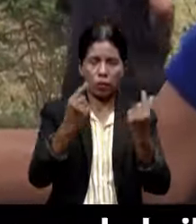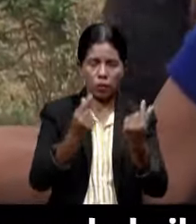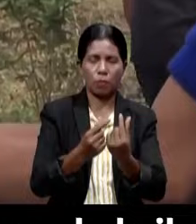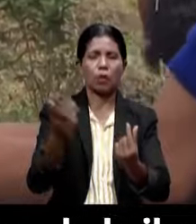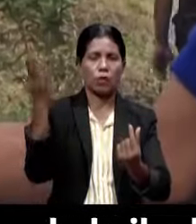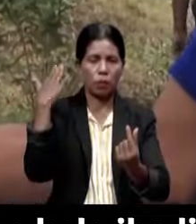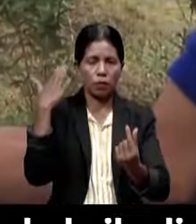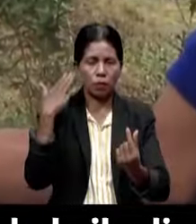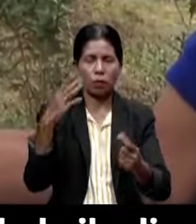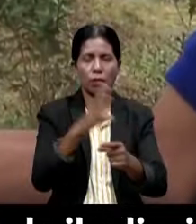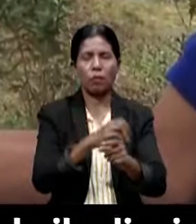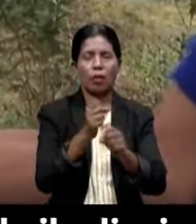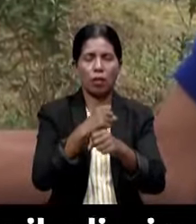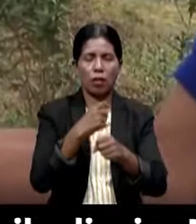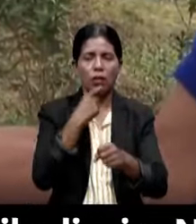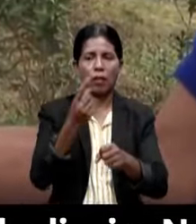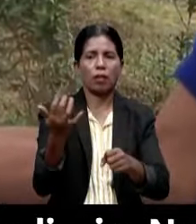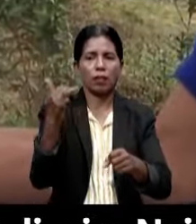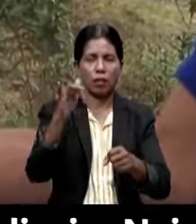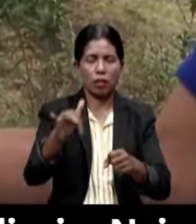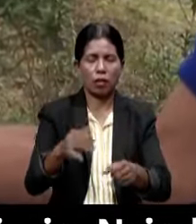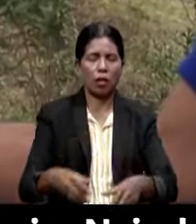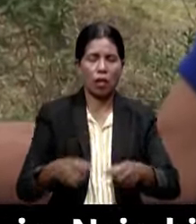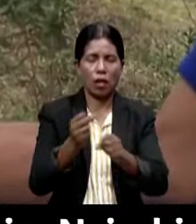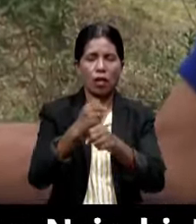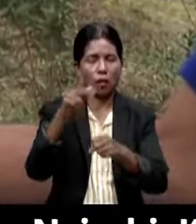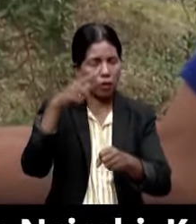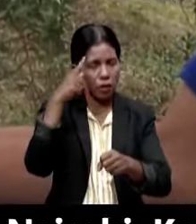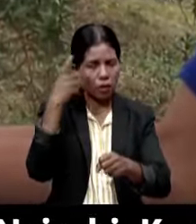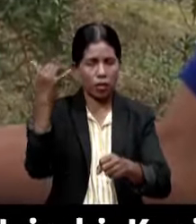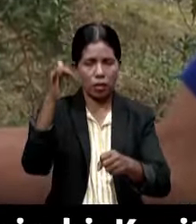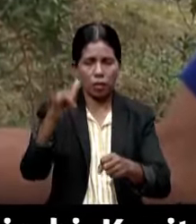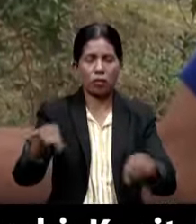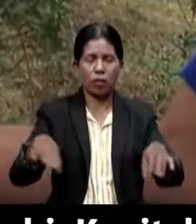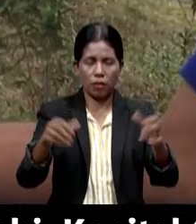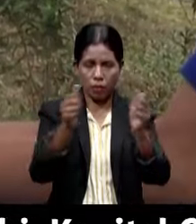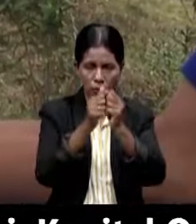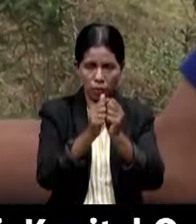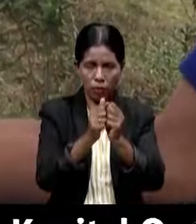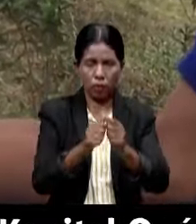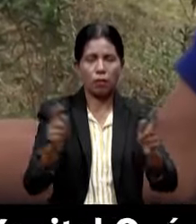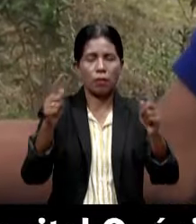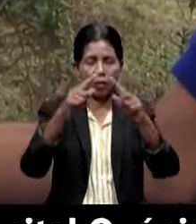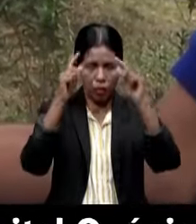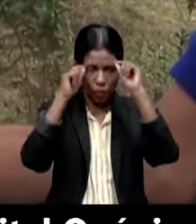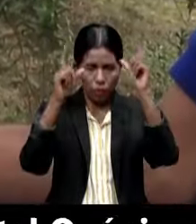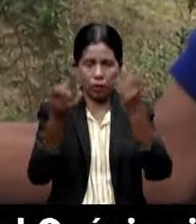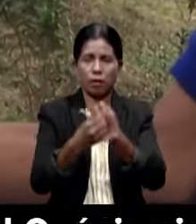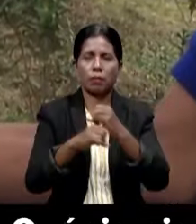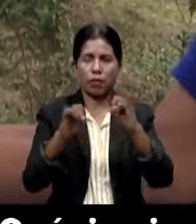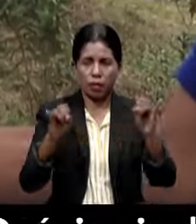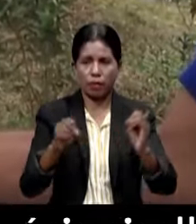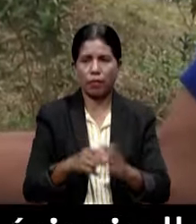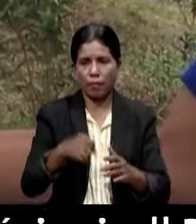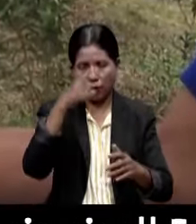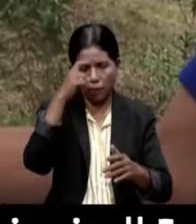mai konsensialisasi ra mai politisasi ra ori kana servisu ba kuwa ida ne tapi nene mak